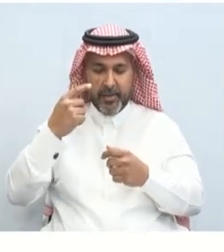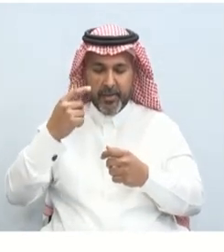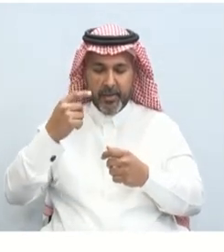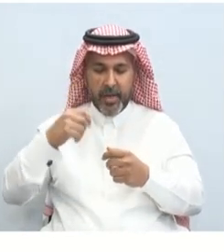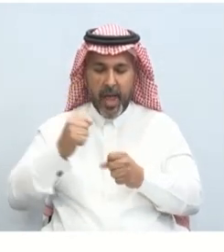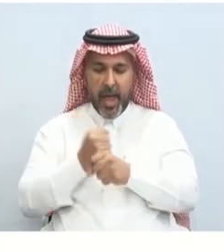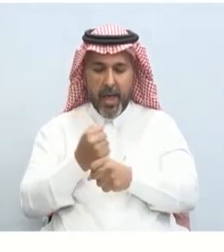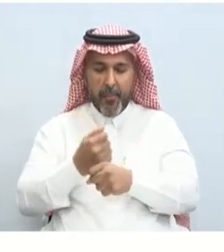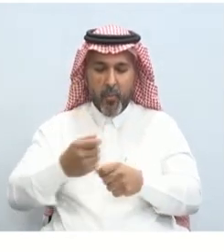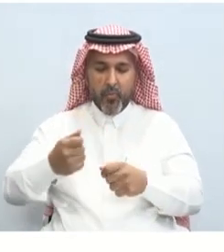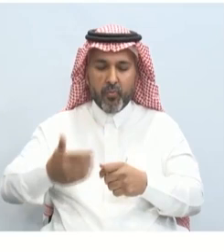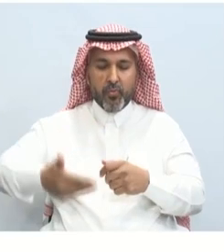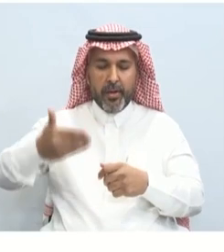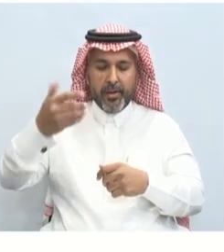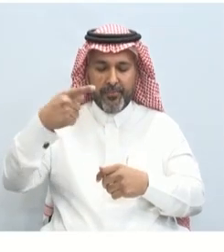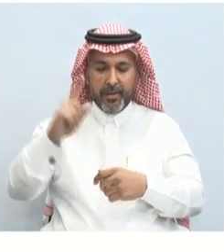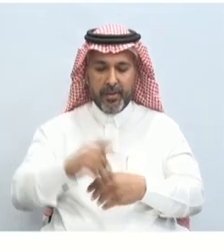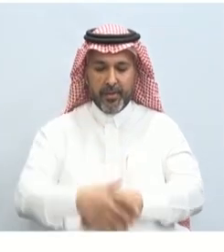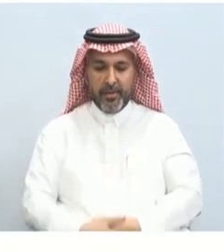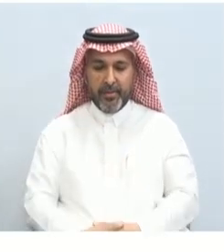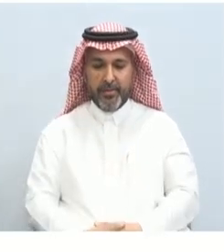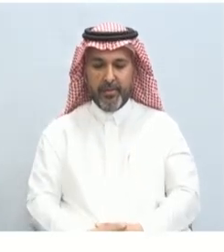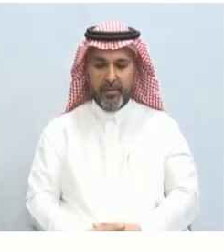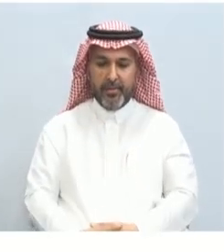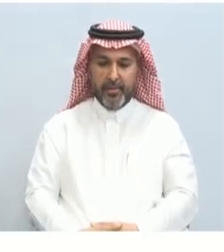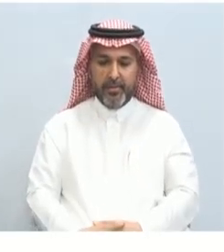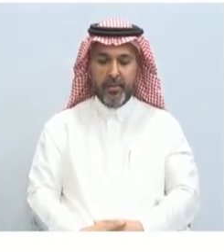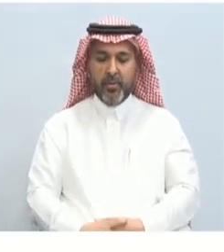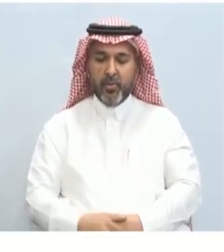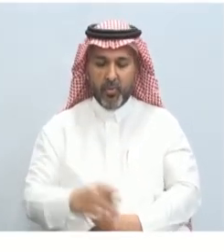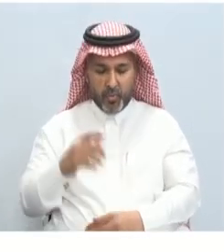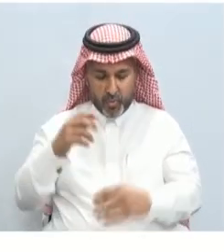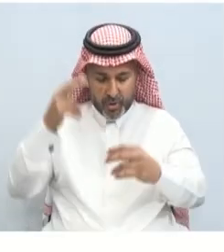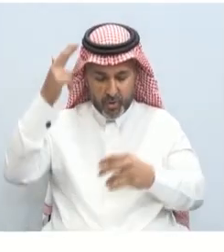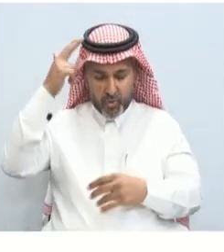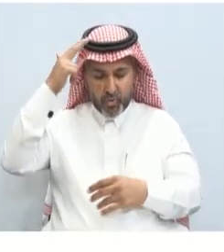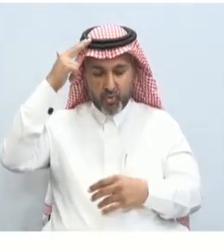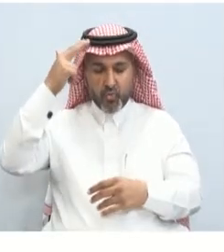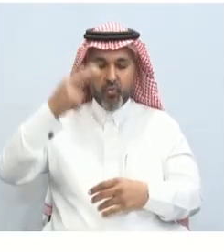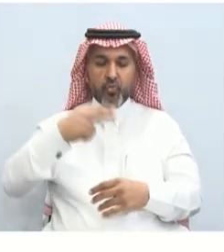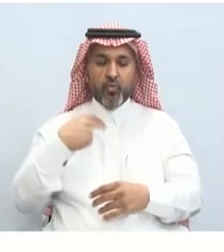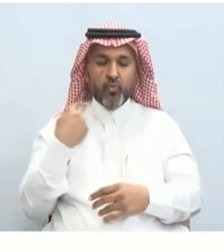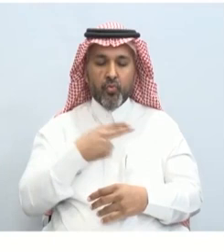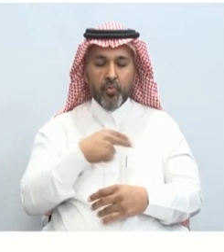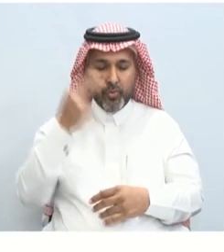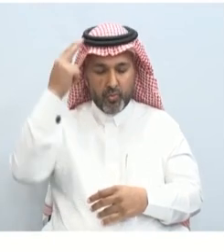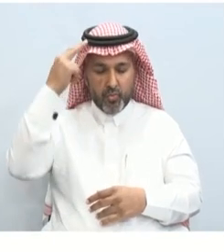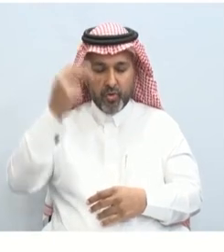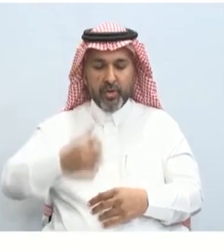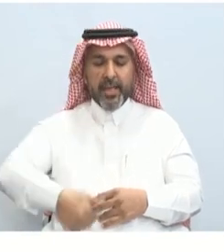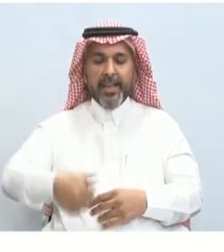بالصيغه الاستنباطيه لتلك العباره نقول بكل بساطه نجحت او بما ان